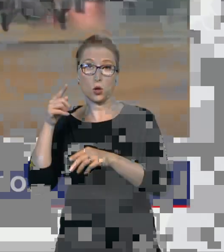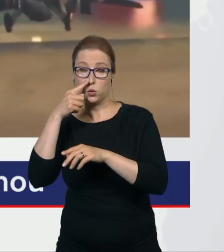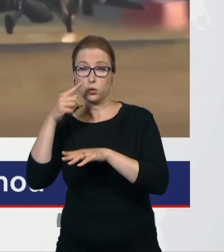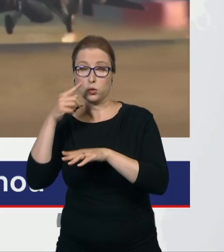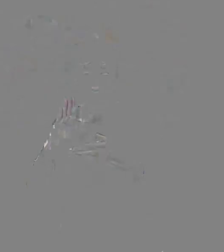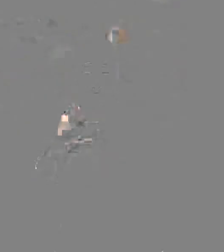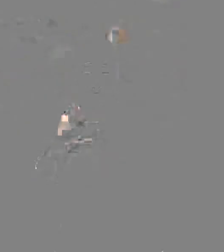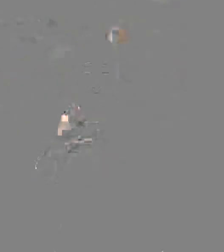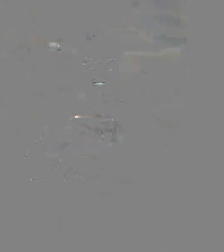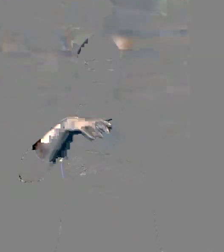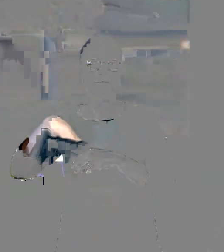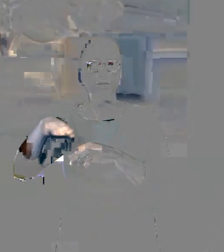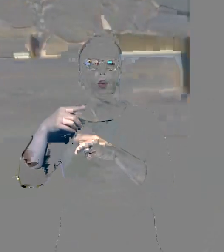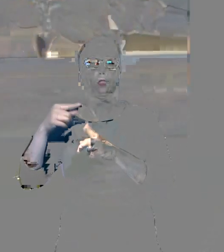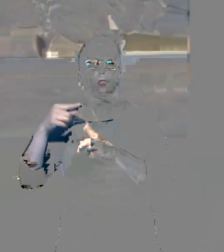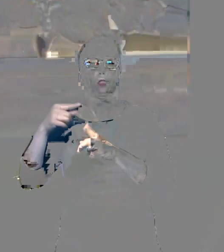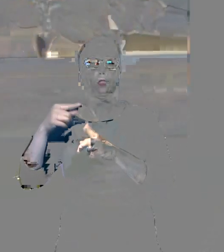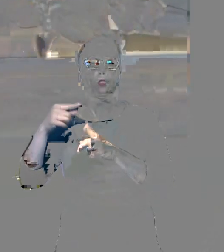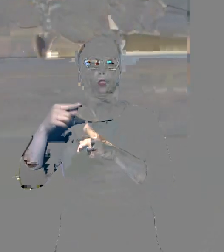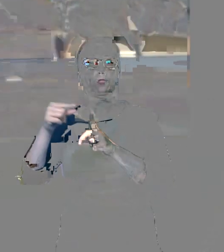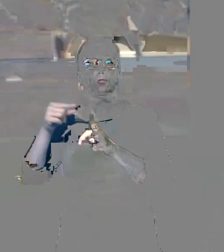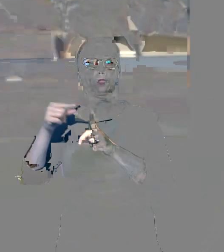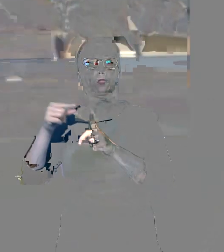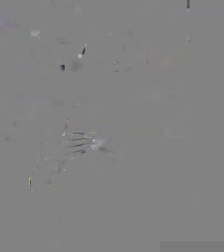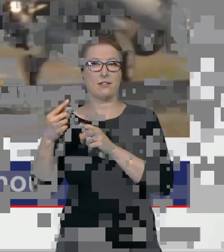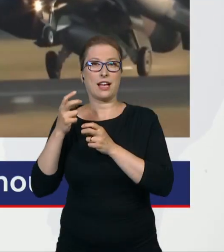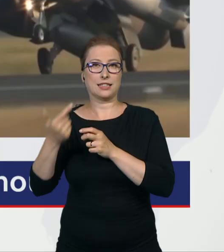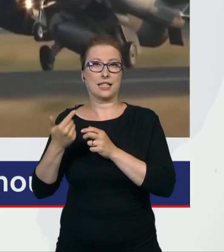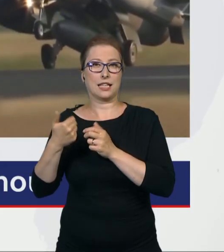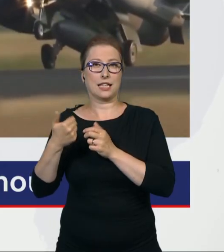ve směru na Okrovsku